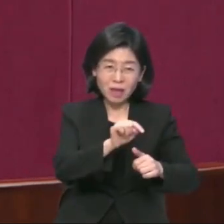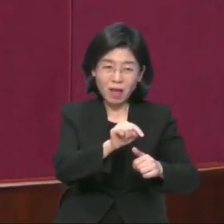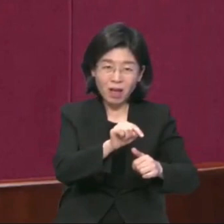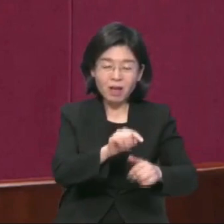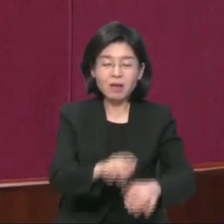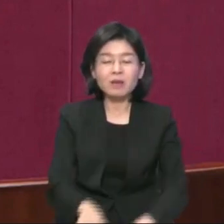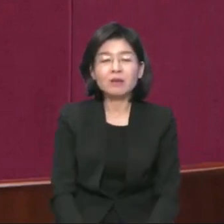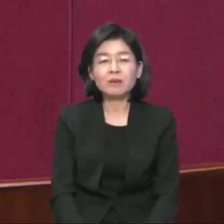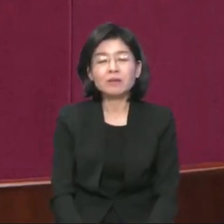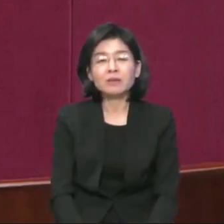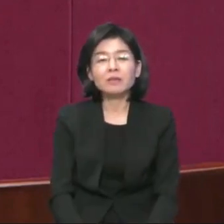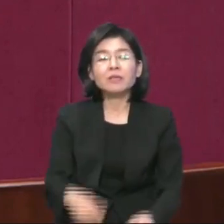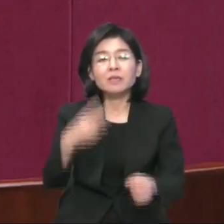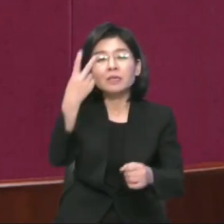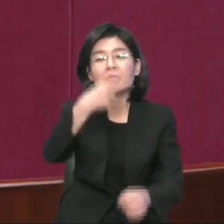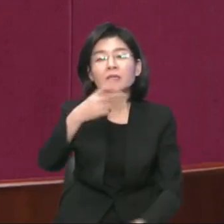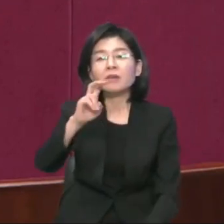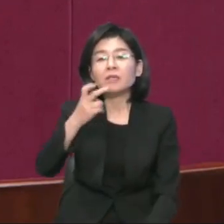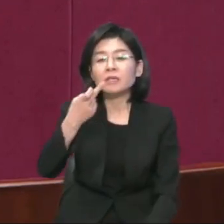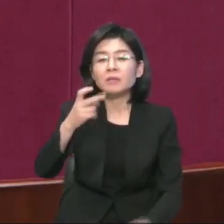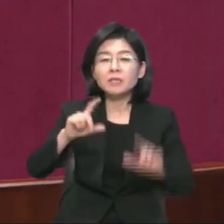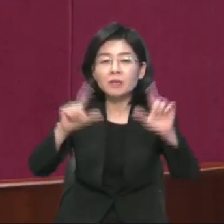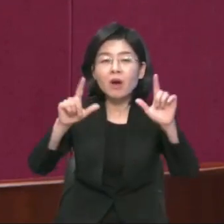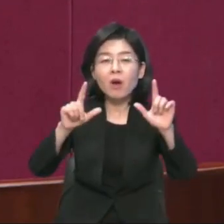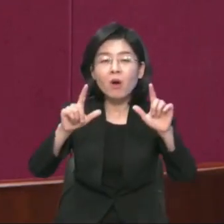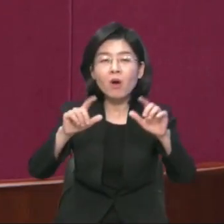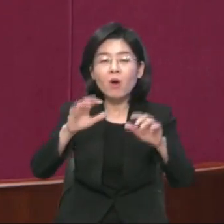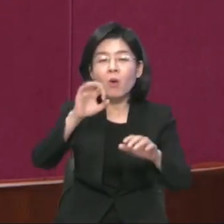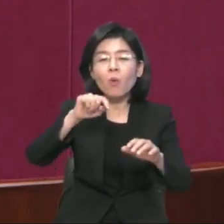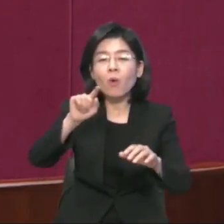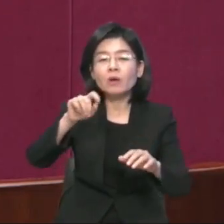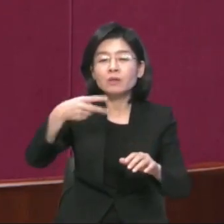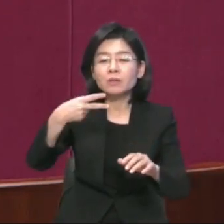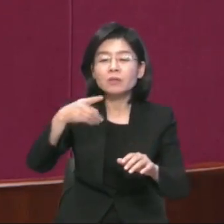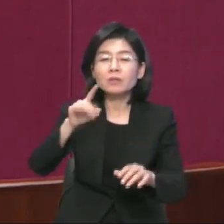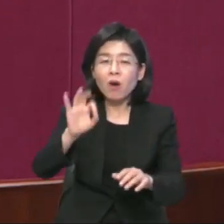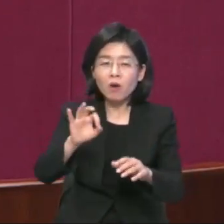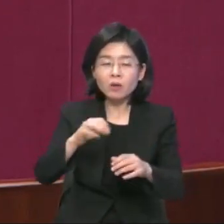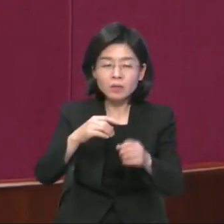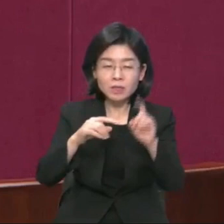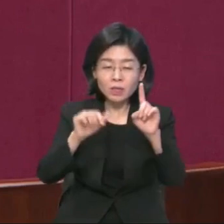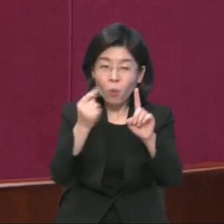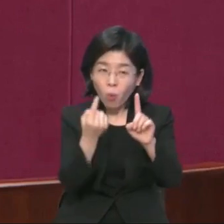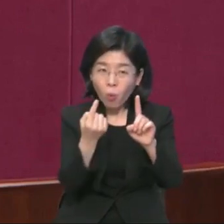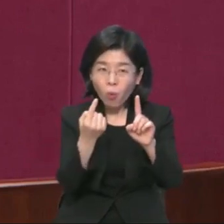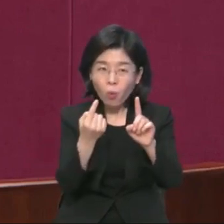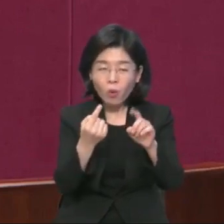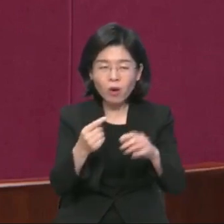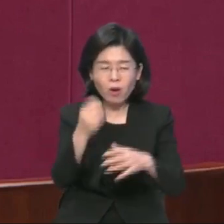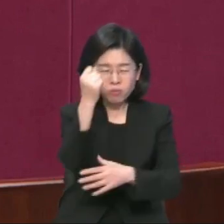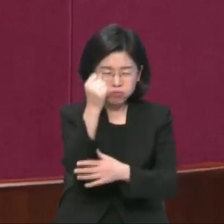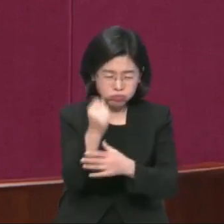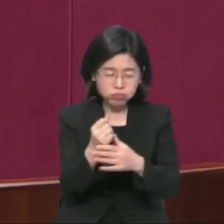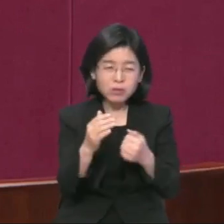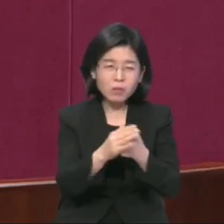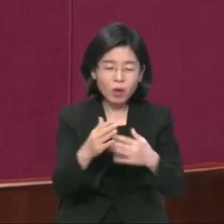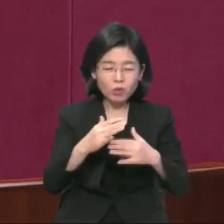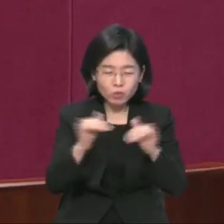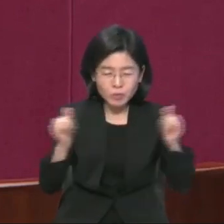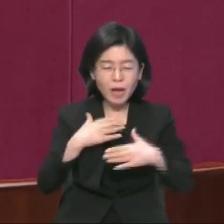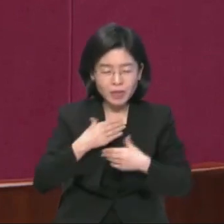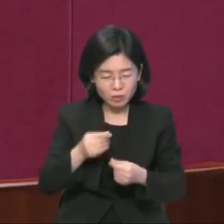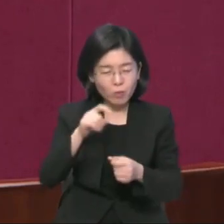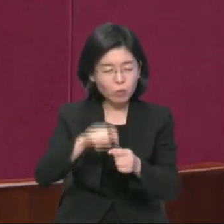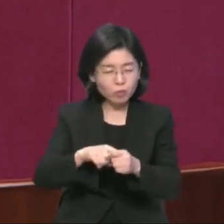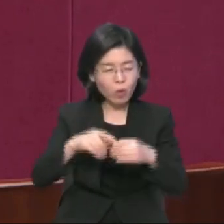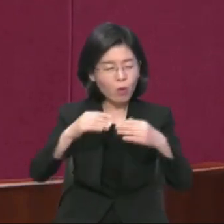지난 2012년에 설계 수명을 다한 원전 월성 1호기를 국민의 안전을 위해 폐쇄한